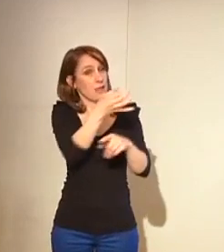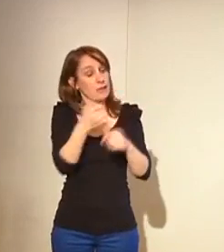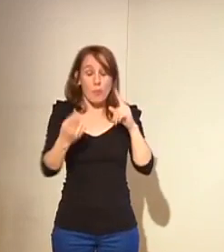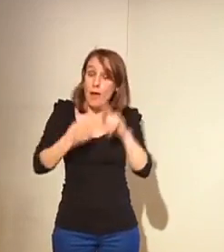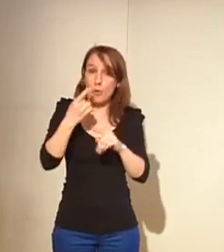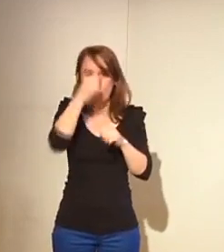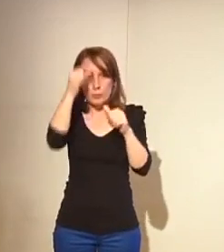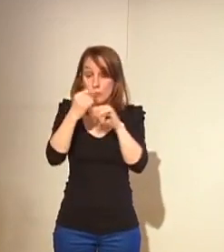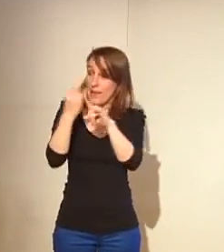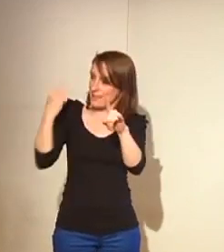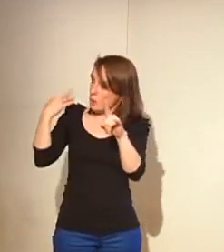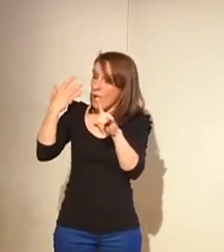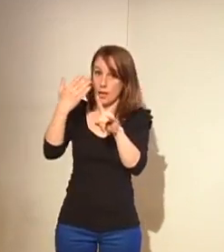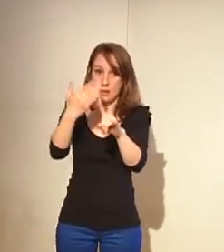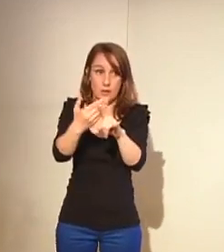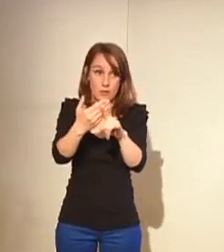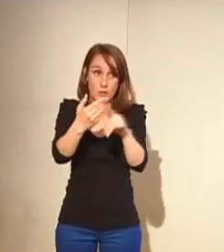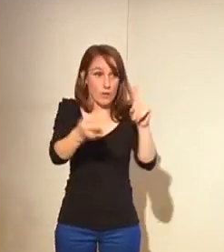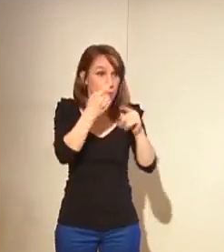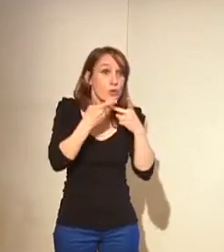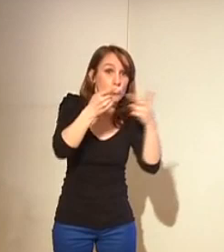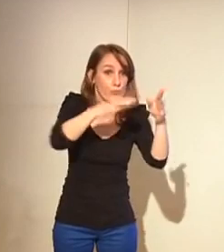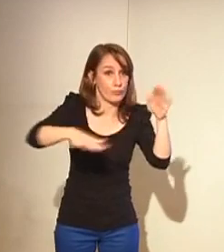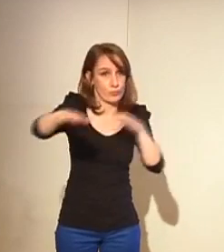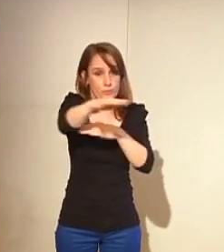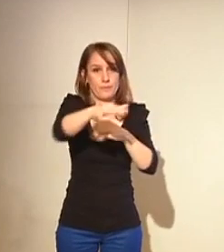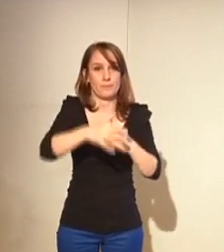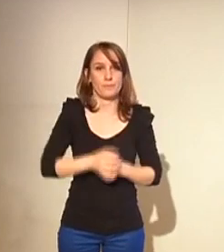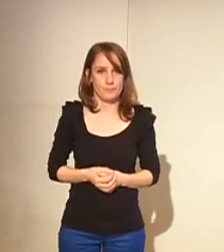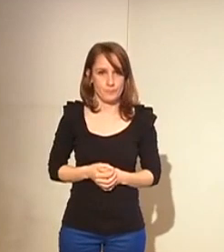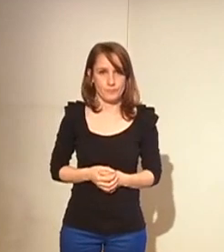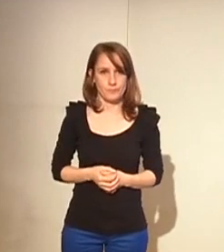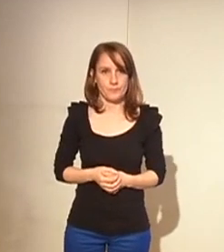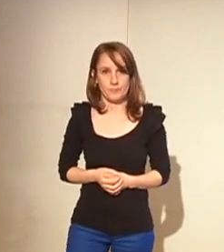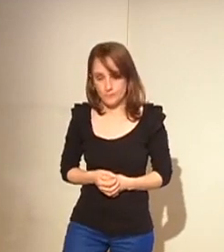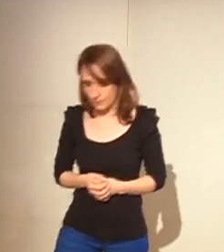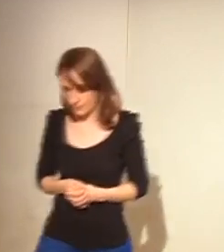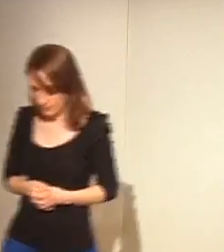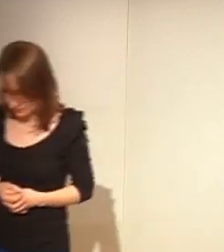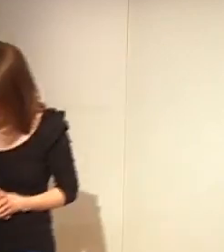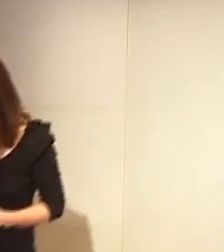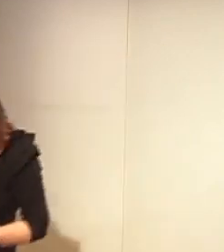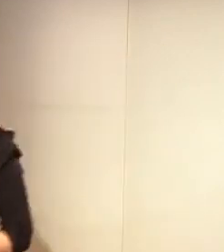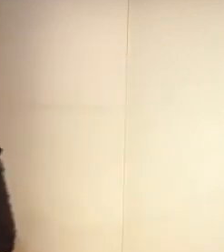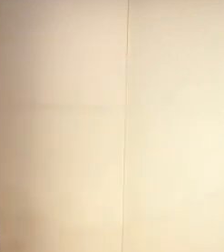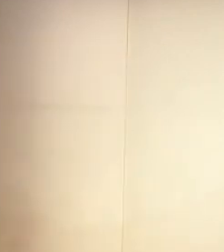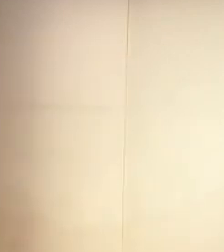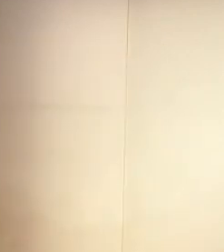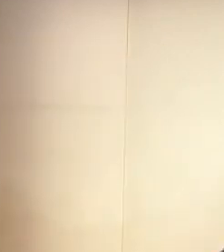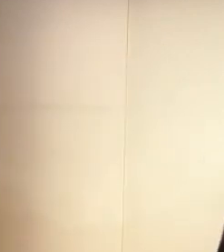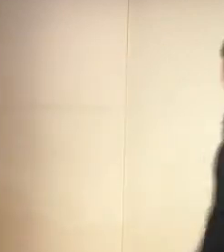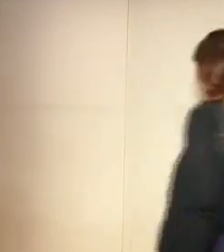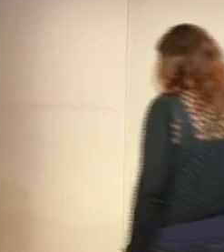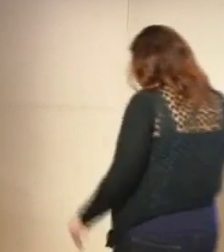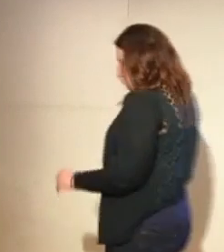et surtout au public ici présent et à celui qui nous écoute comme il a été dit à l'instant les fonctions de